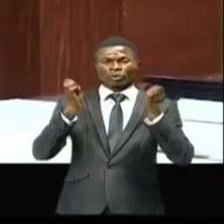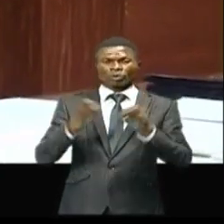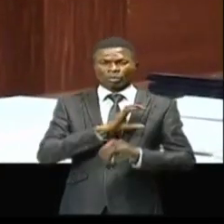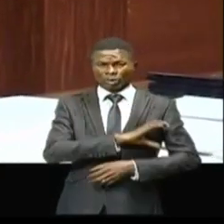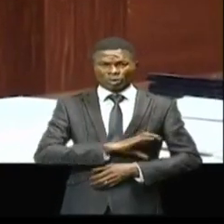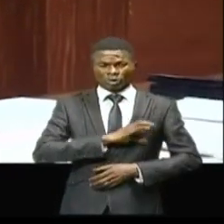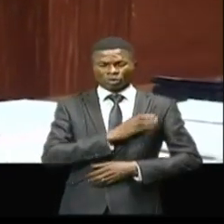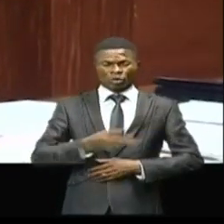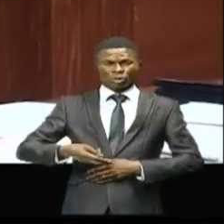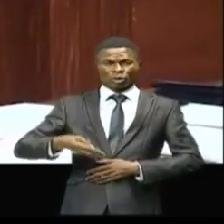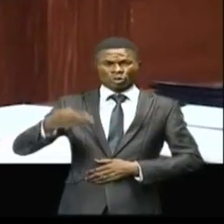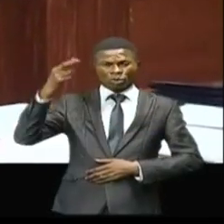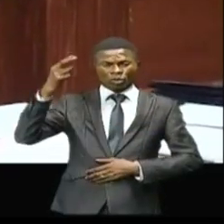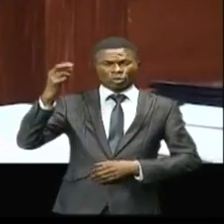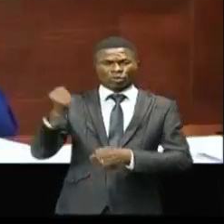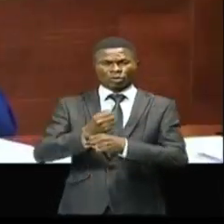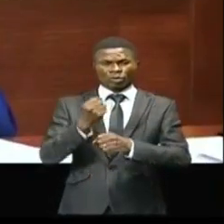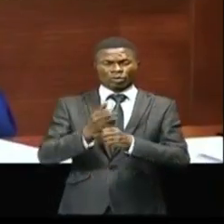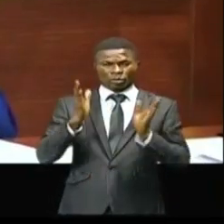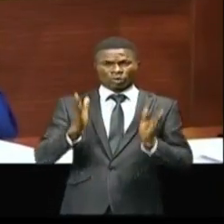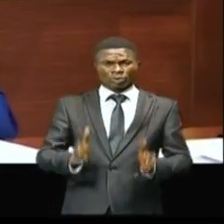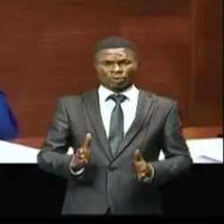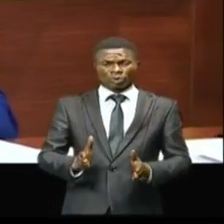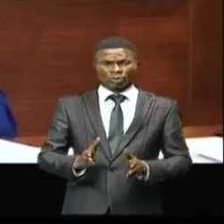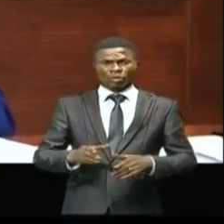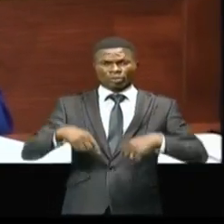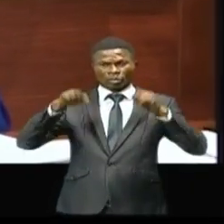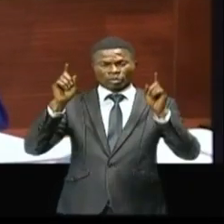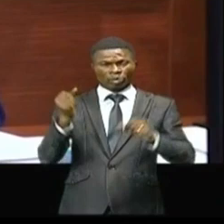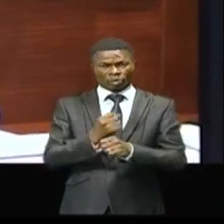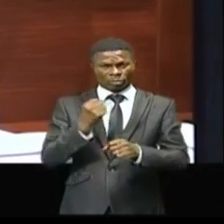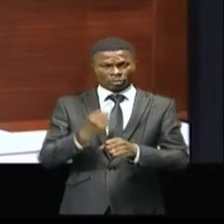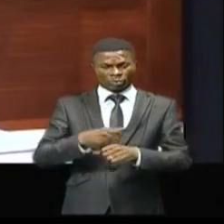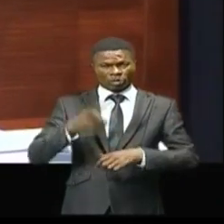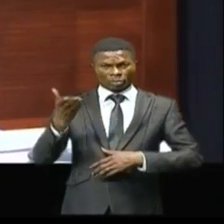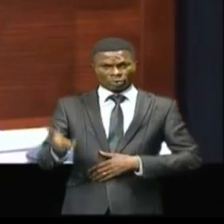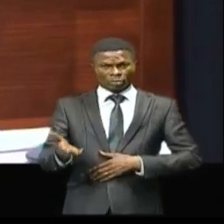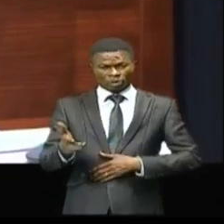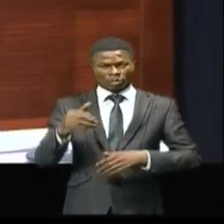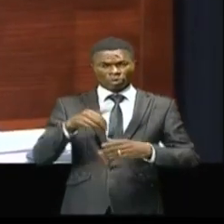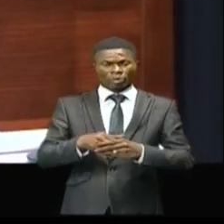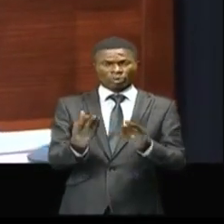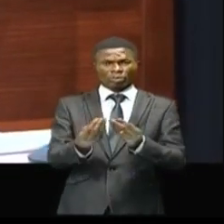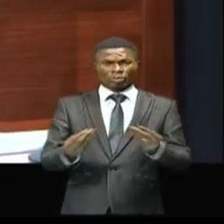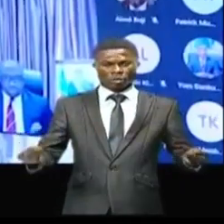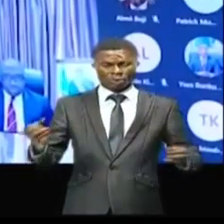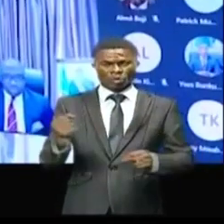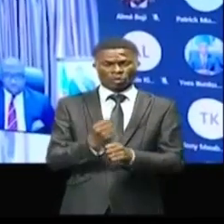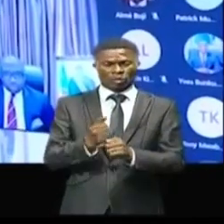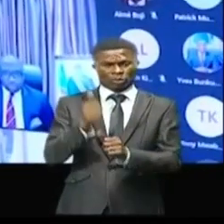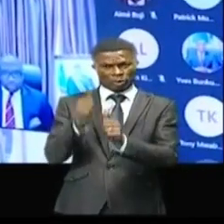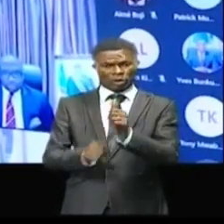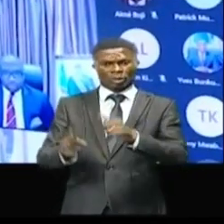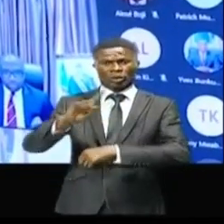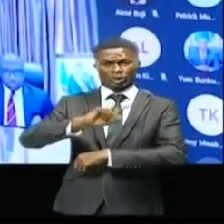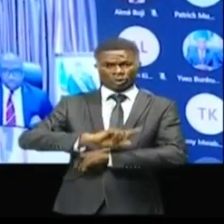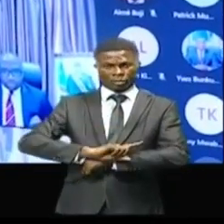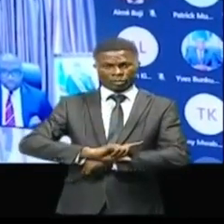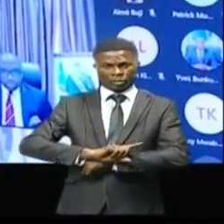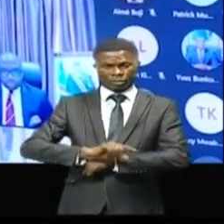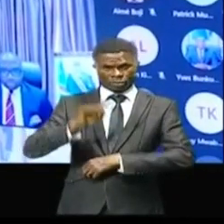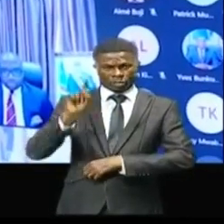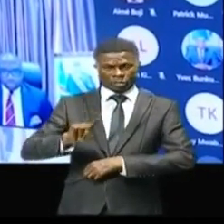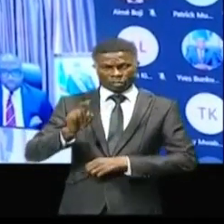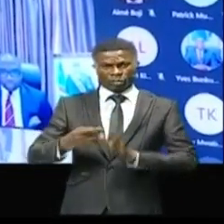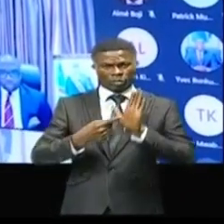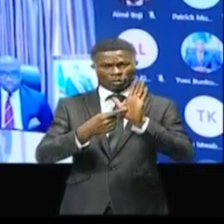comportement hautement professionnel dans l'exercice de leur fonction dans les résultats du travail quotidien devant